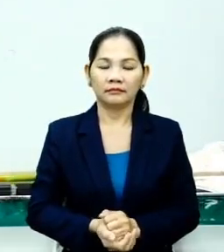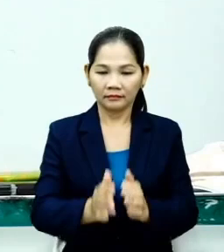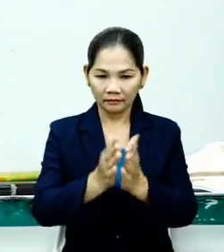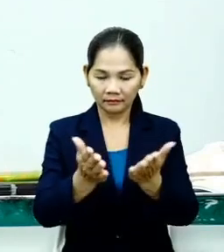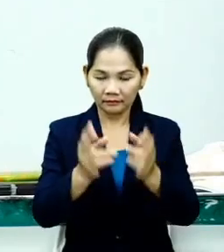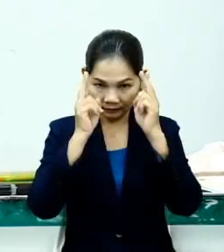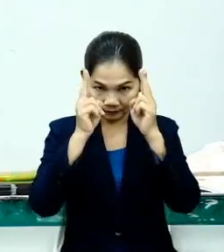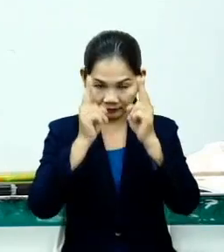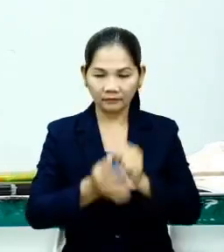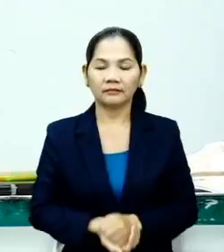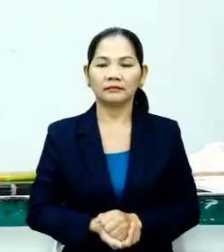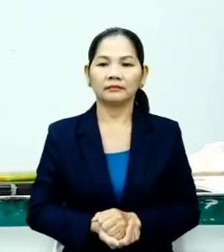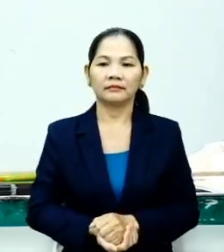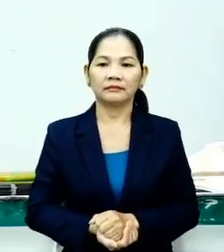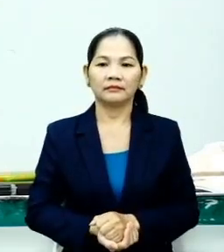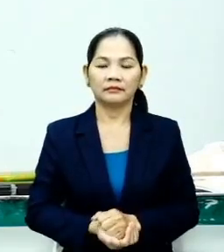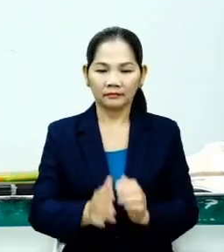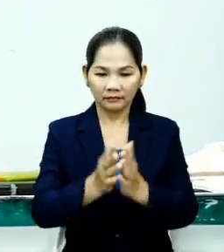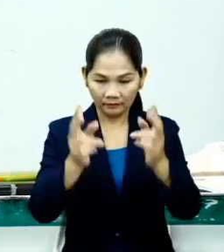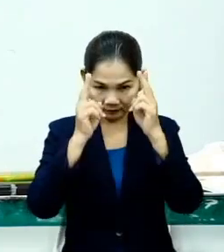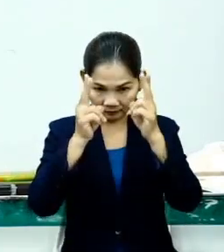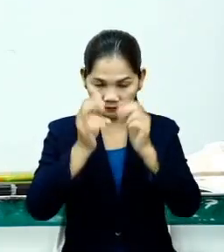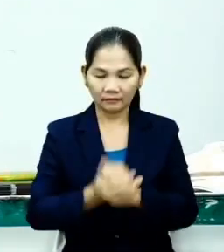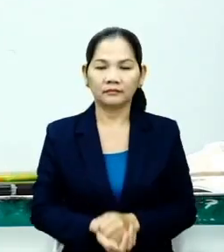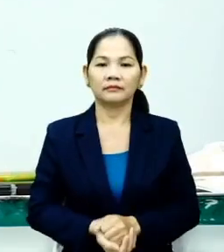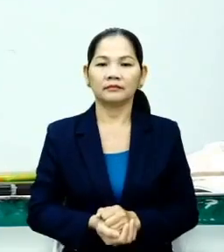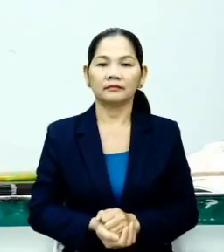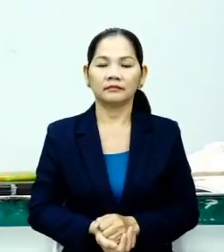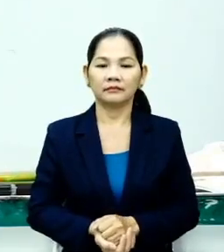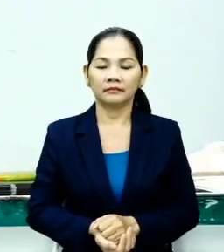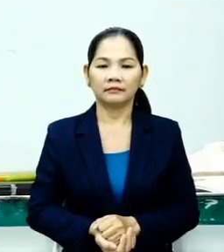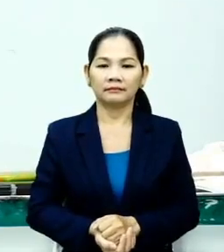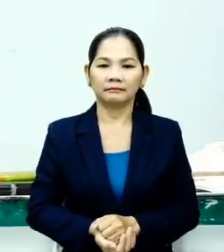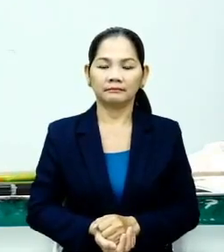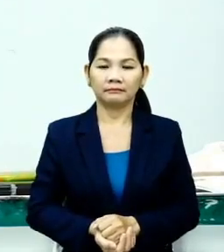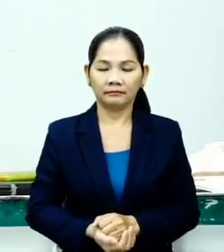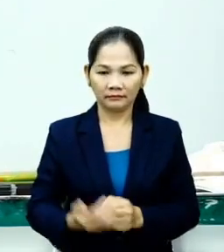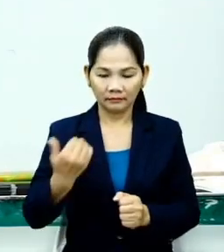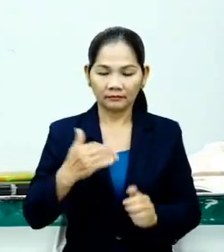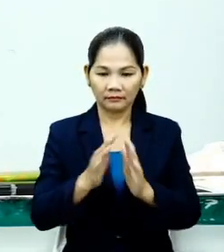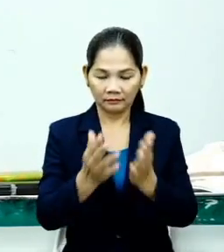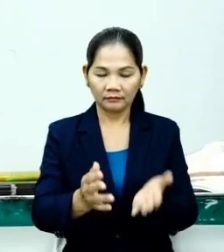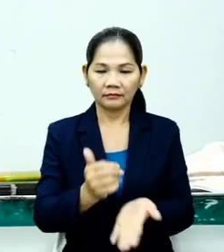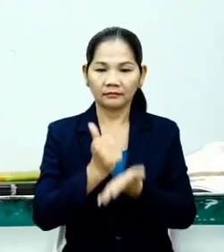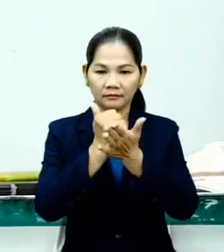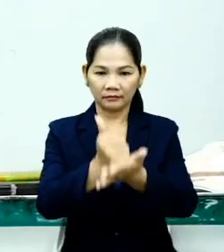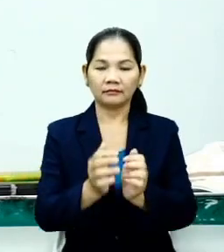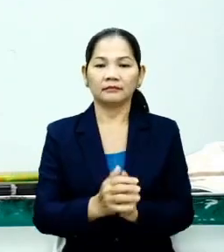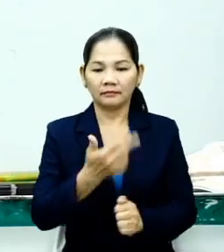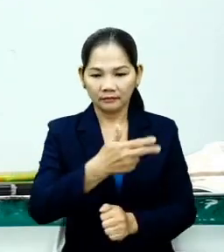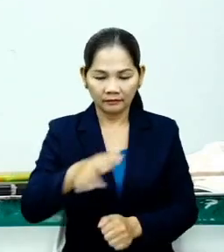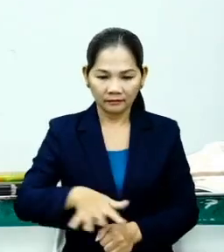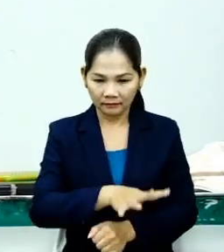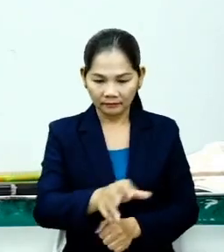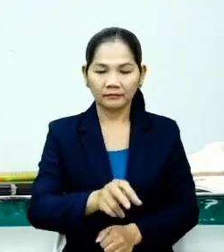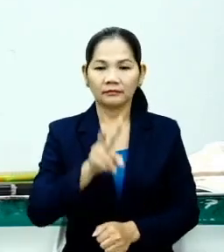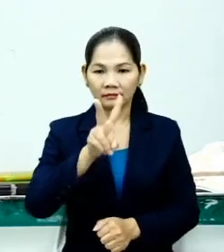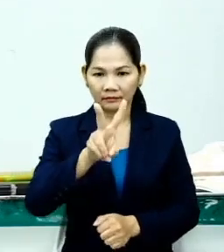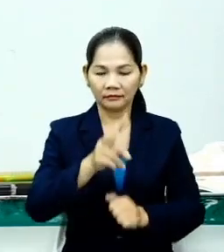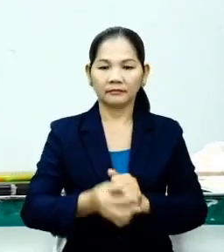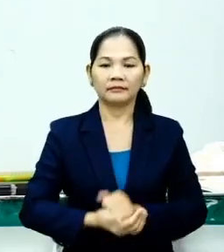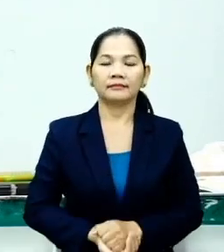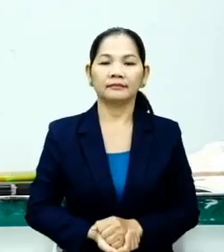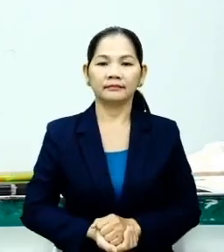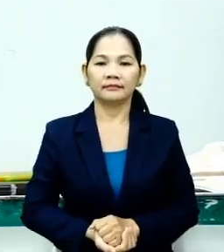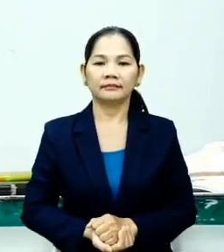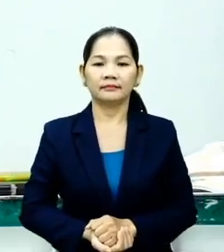phớ sạc xa cồn nha con. Chà, siêu phớ sạc xa cồn rồi bỏ dương nha con. Chà nâng siêu phơ chùm nuôi phía xa khám ai thân ạ tì bì rồi bỏ dưỡng